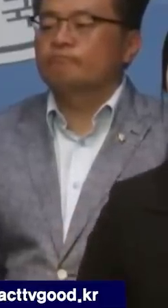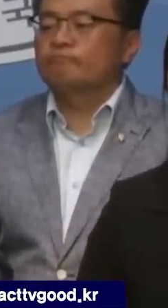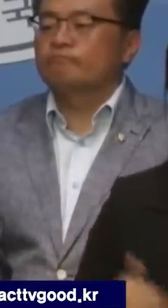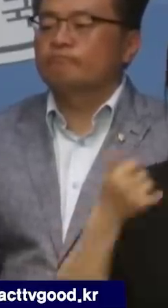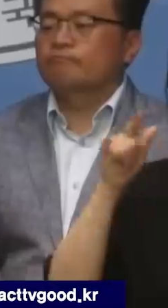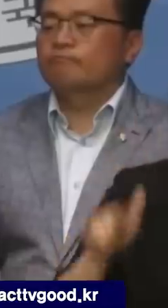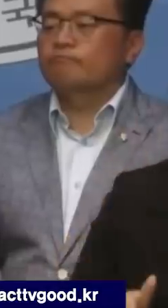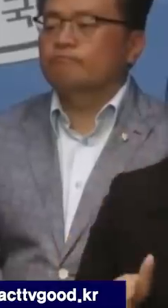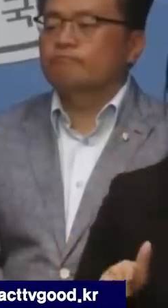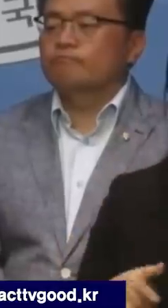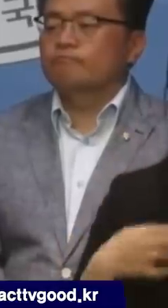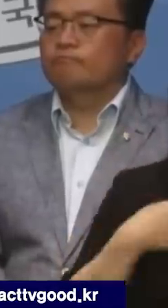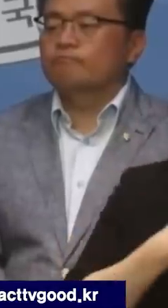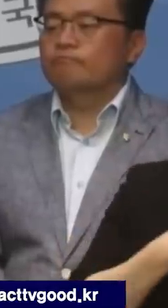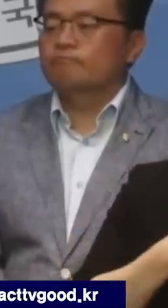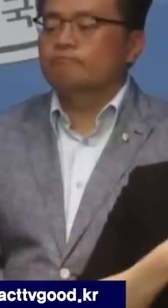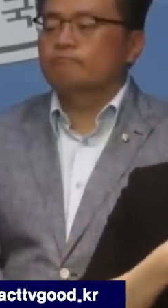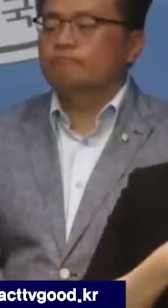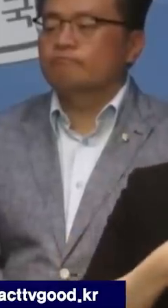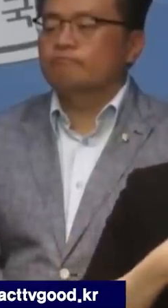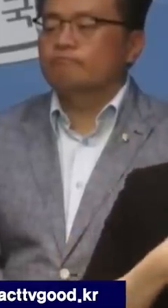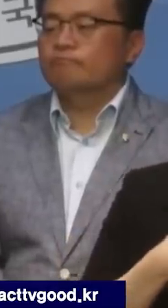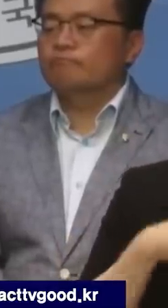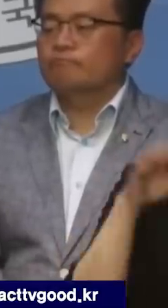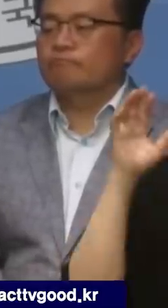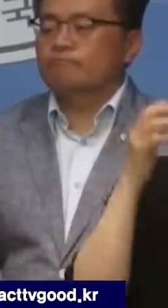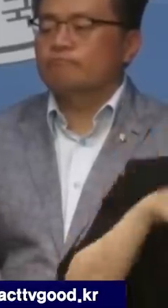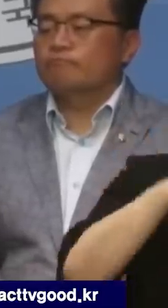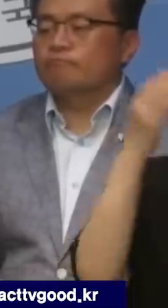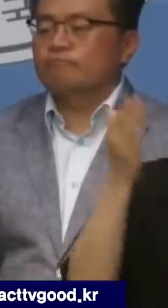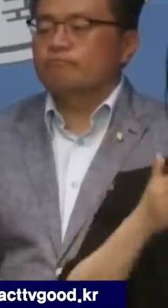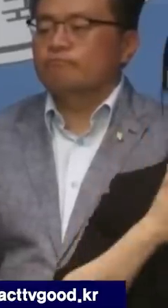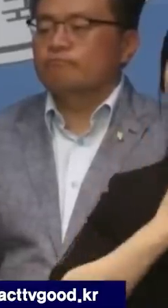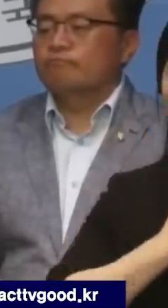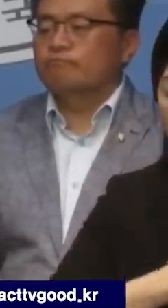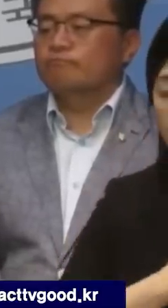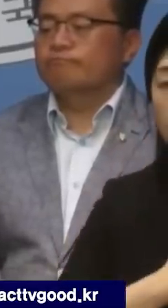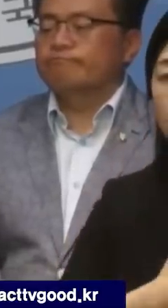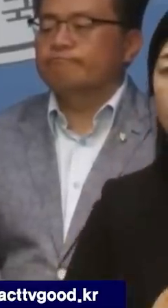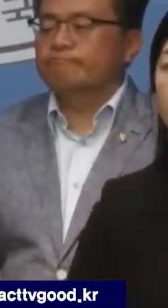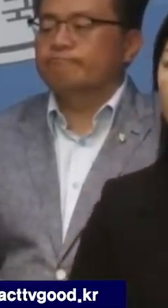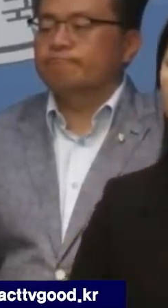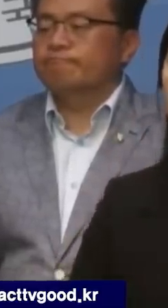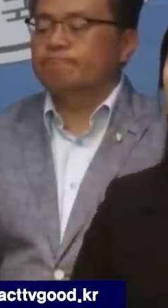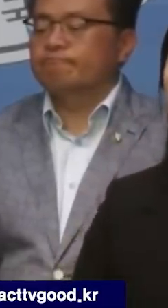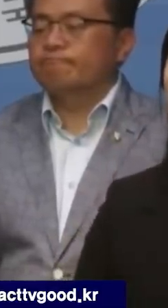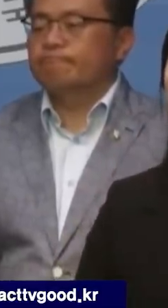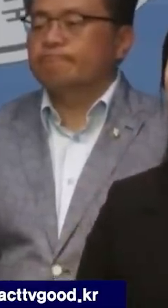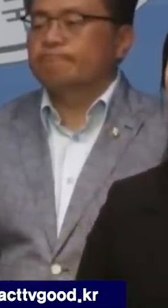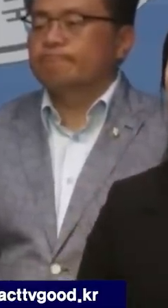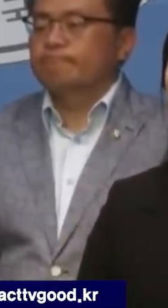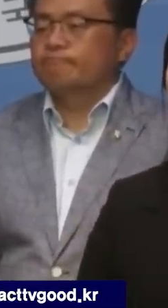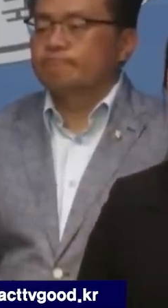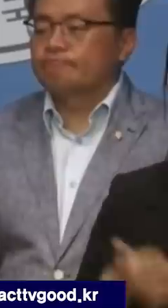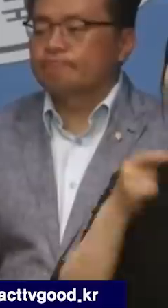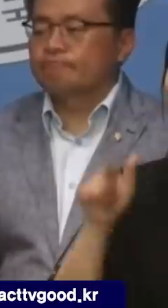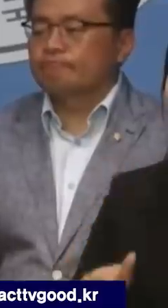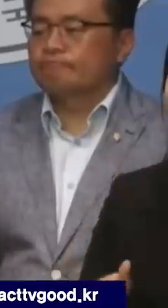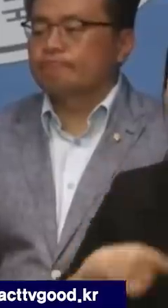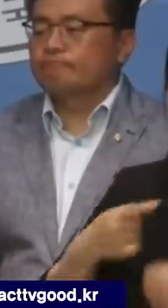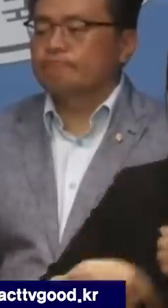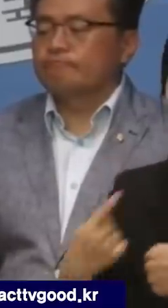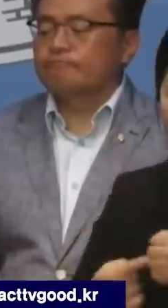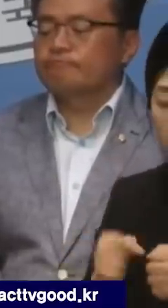핵이 위험하다는 건 삼척 동자도 다 아는 사실 아닙니까? 이 핵